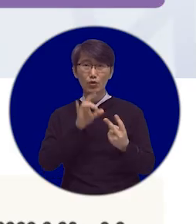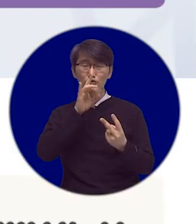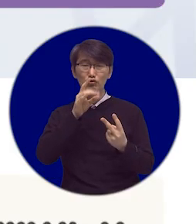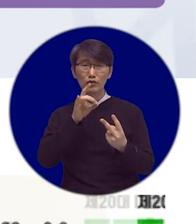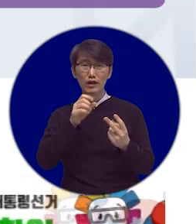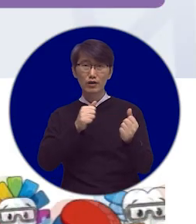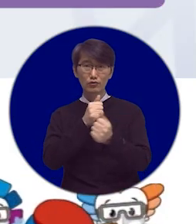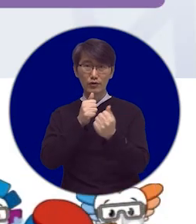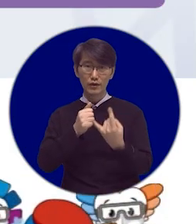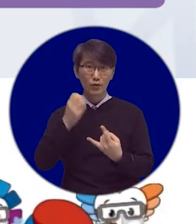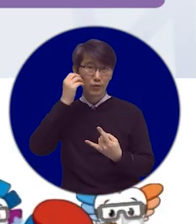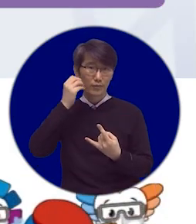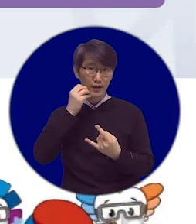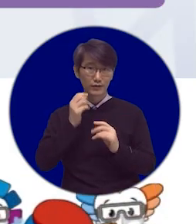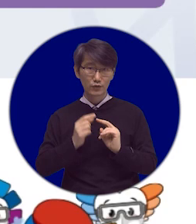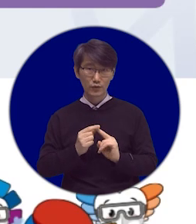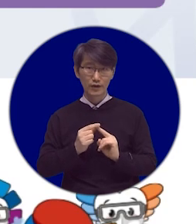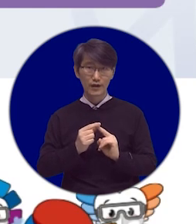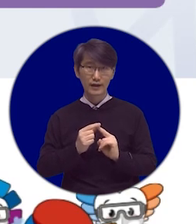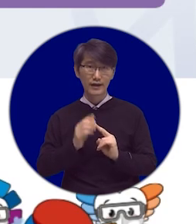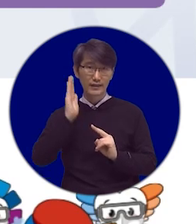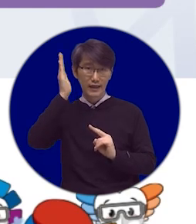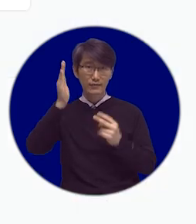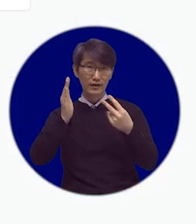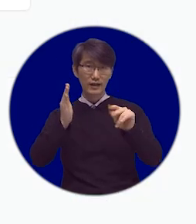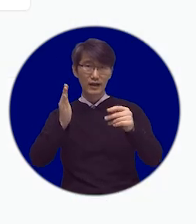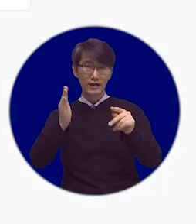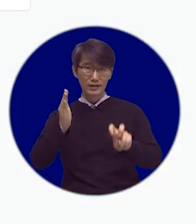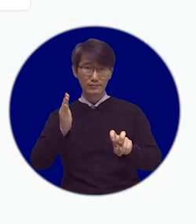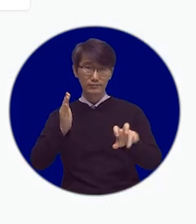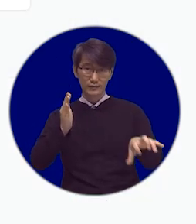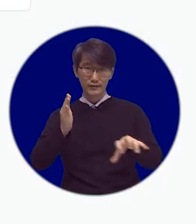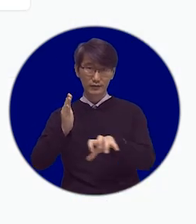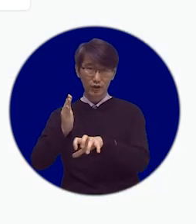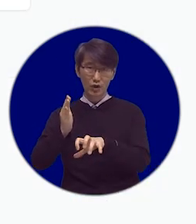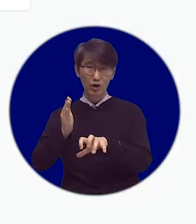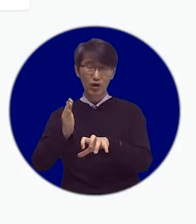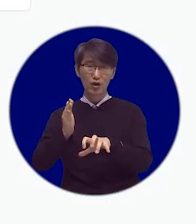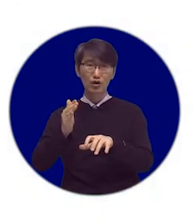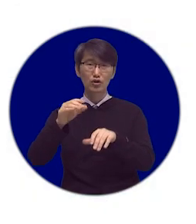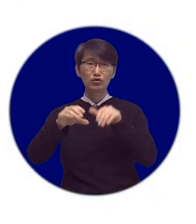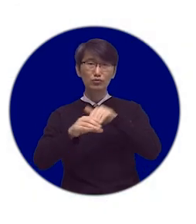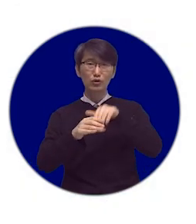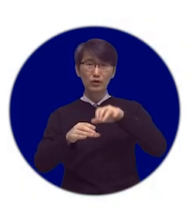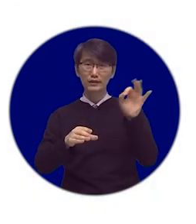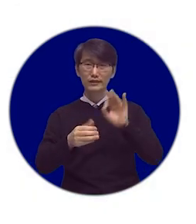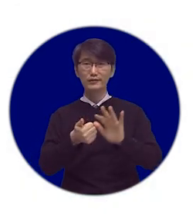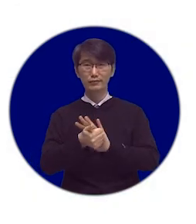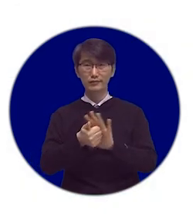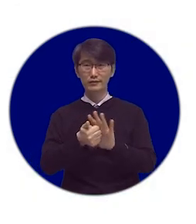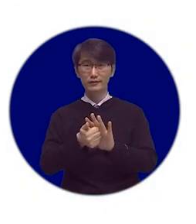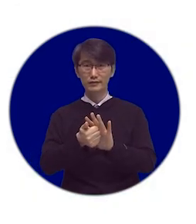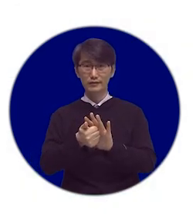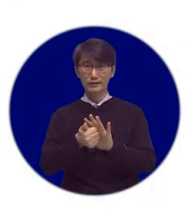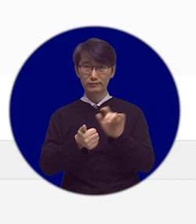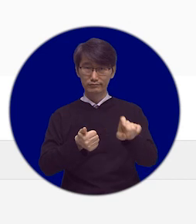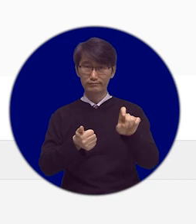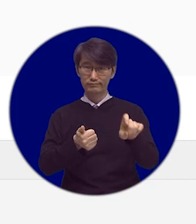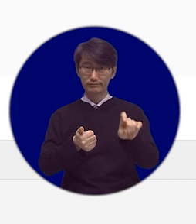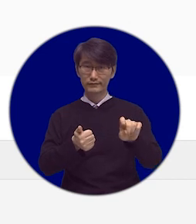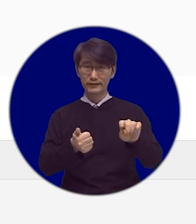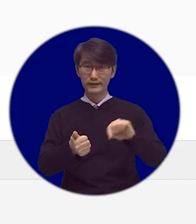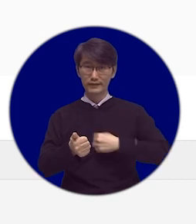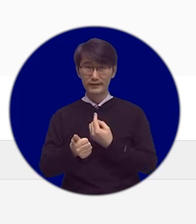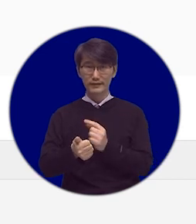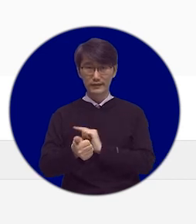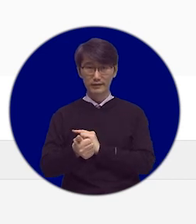또 중앙선거관리위원회 홈페이지와 네이버 다음 등 포털 사이트에서 내 투표소 찾기 서비스에 접속해